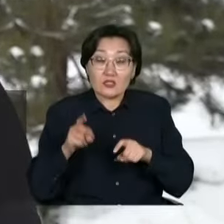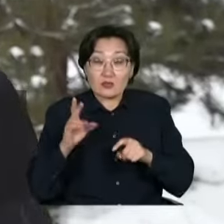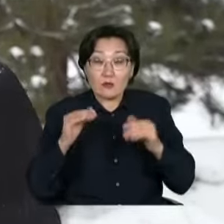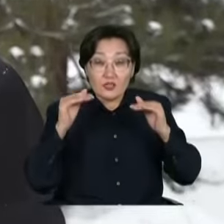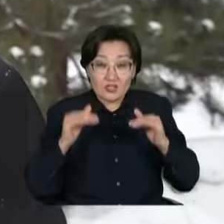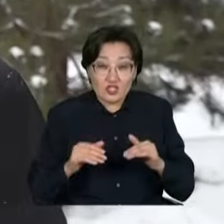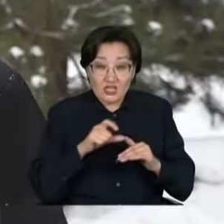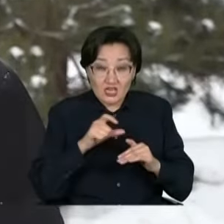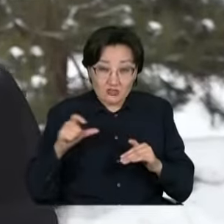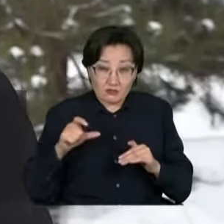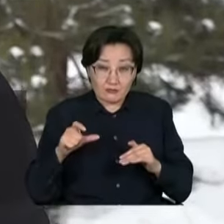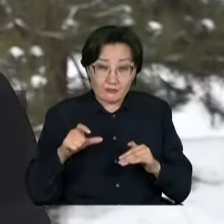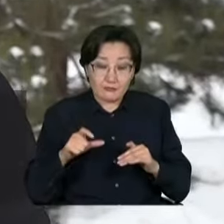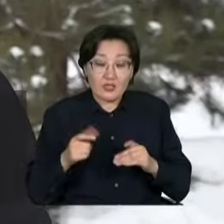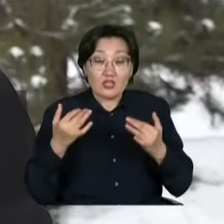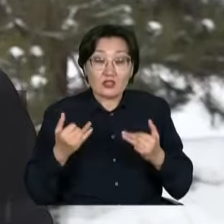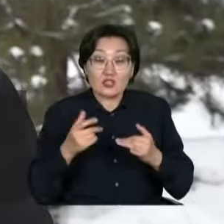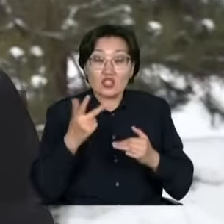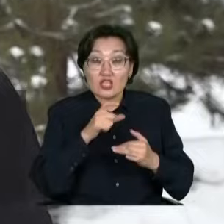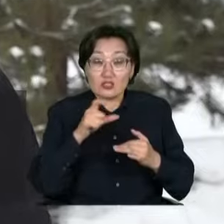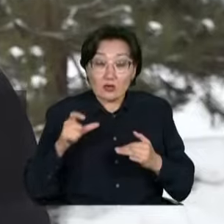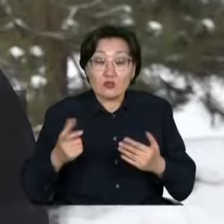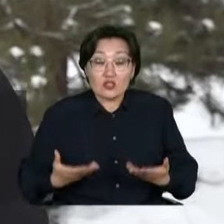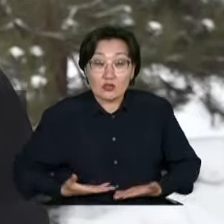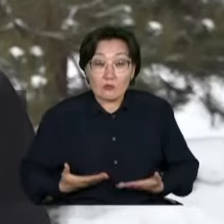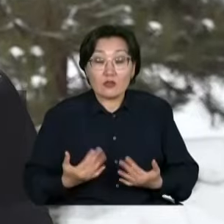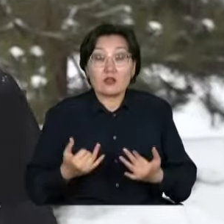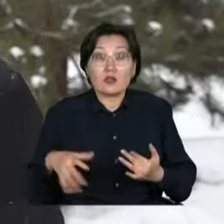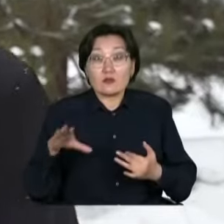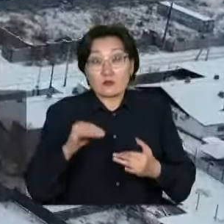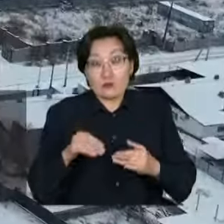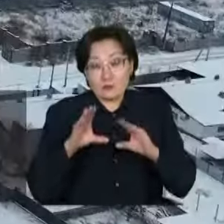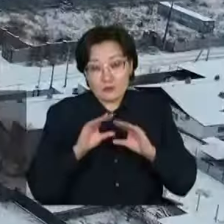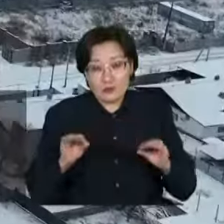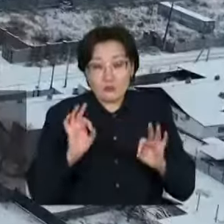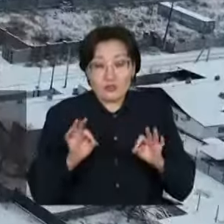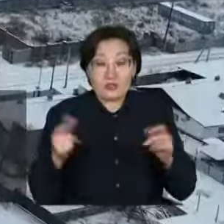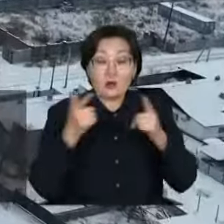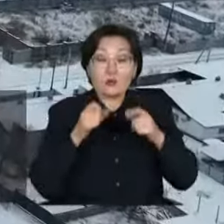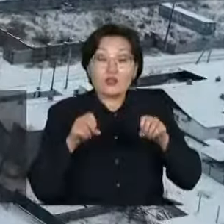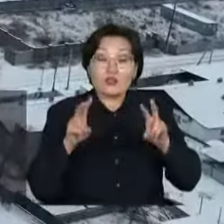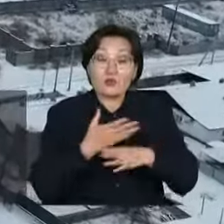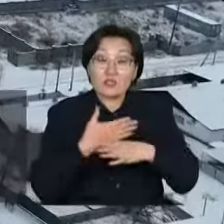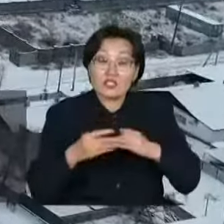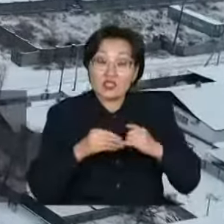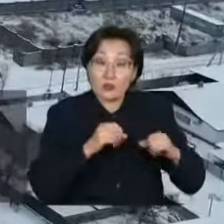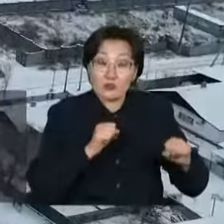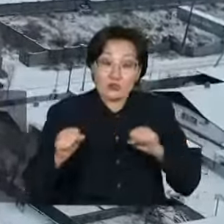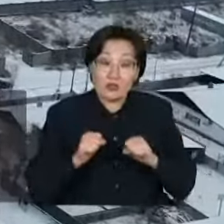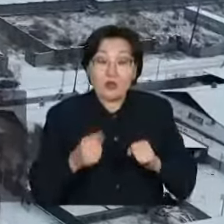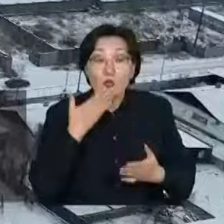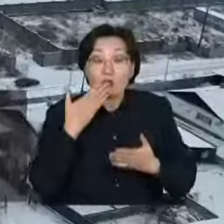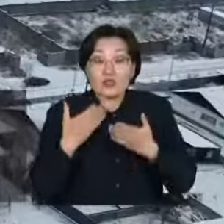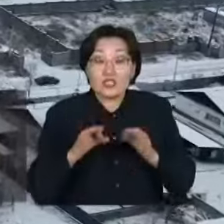пониже. Сейчас 3 этаж, ну, как я говорил, все потише уже. По данным экспертов, после землетрясения спрос